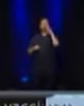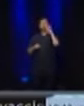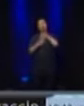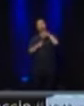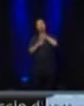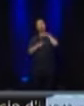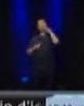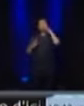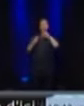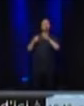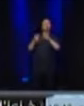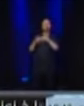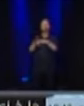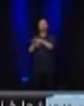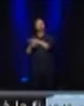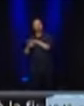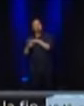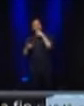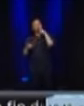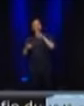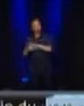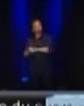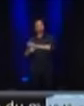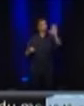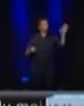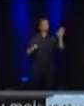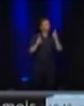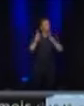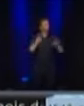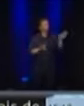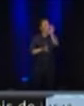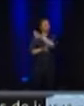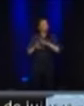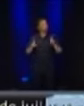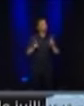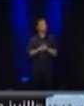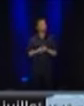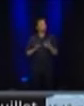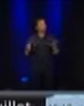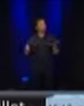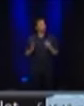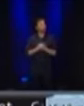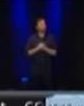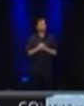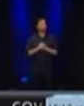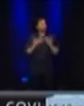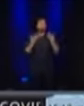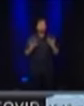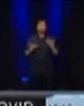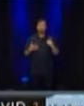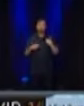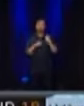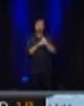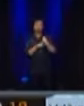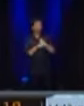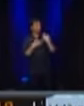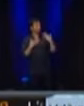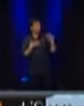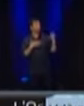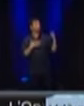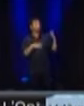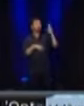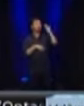particulier, il va falloir le faire pour un ensemble de personnes. Je veux m'assurer qu'on... Je veux vous dire tout de suite, là, parce que je suis en train de travailler avec M.